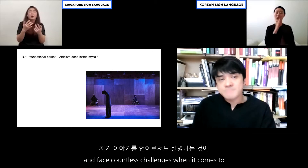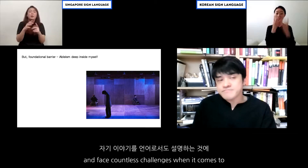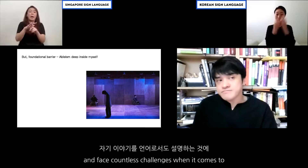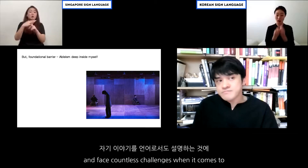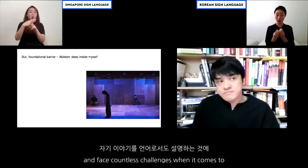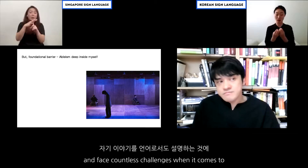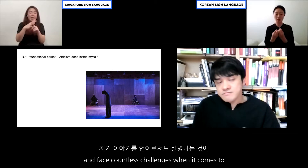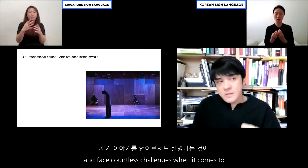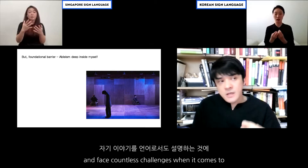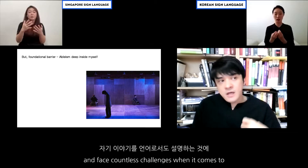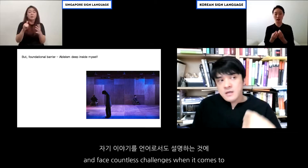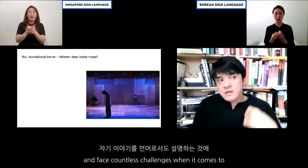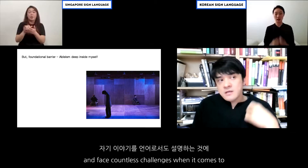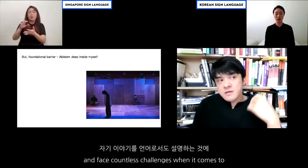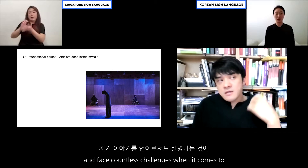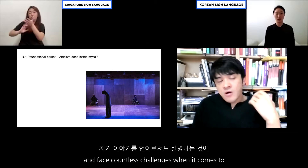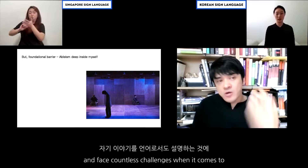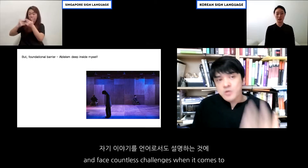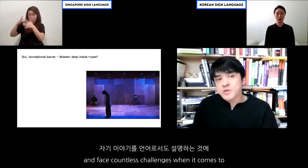이야기를